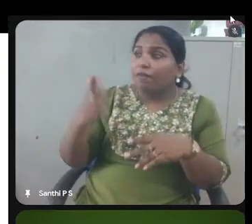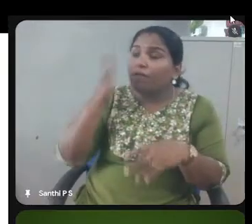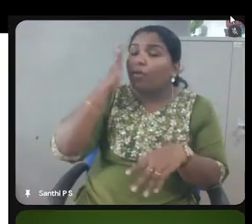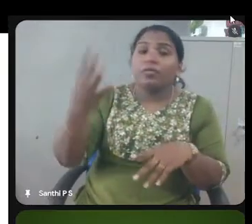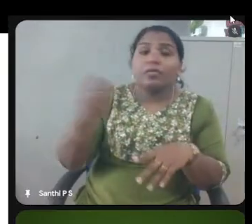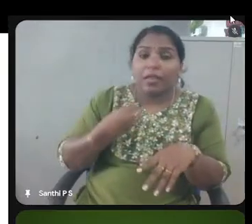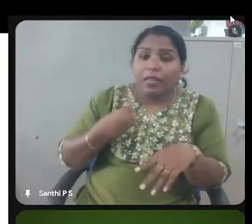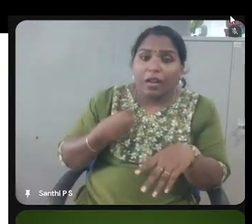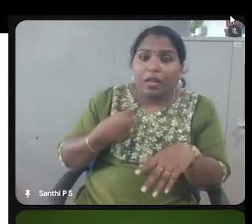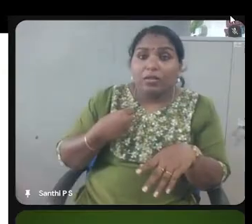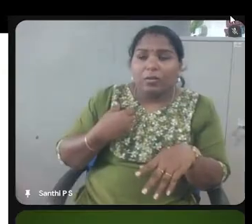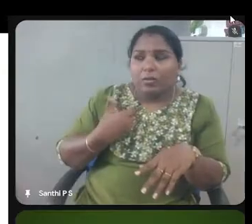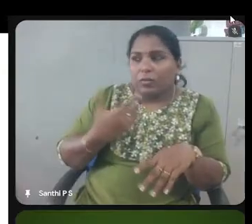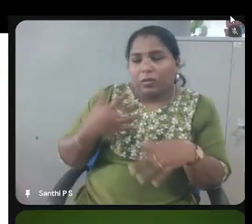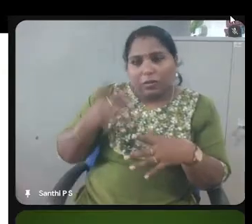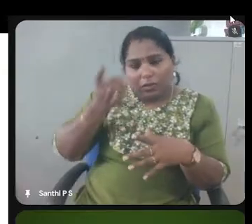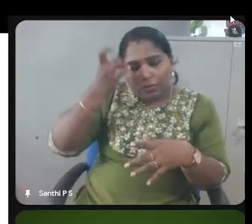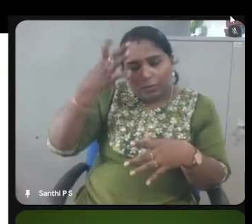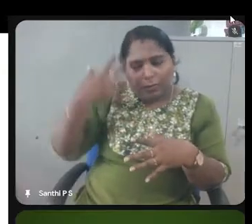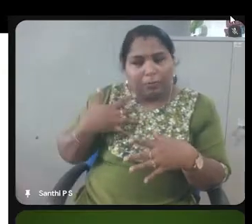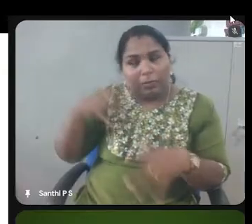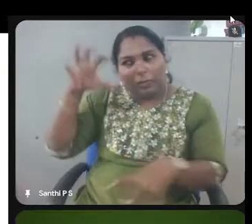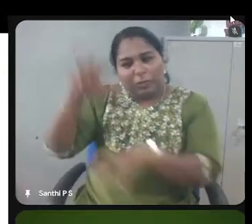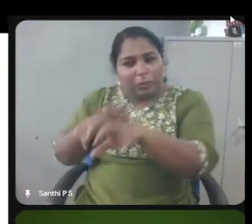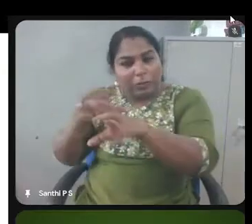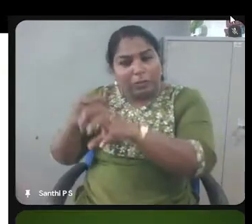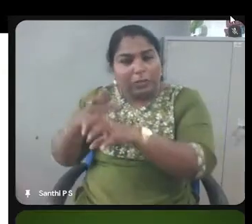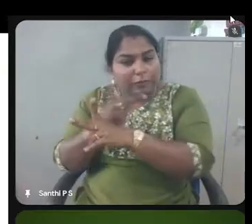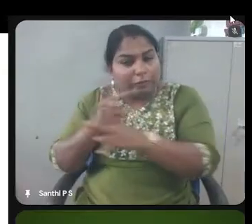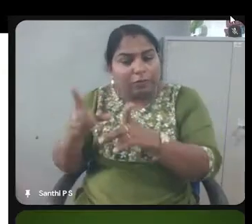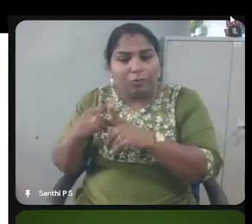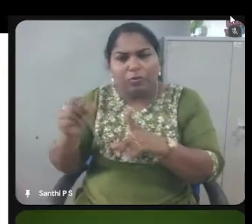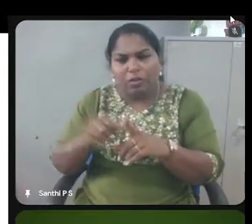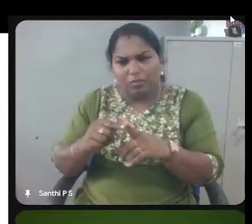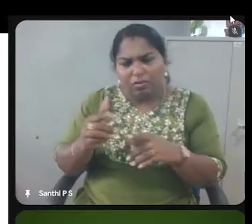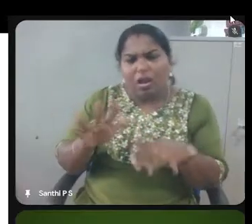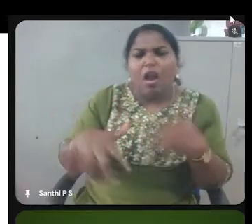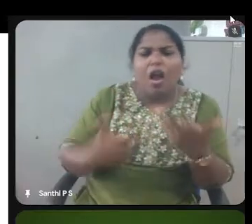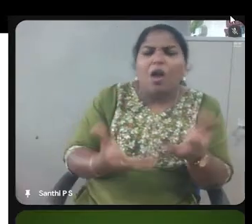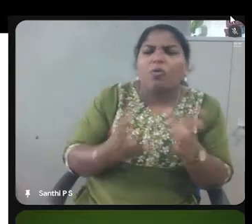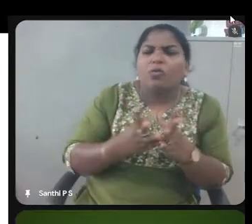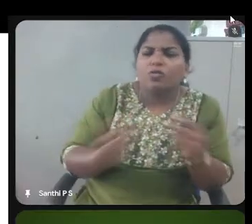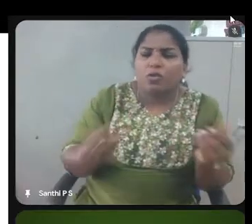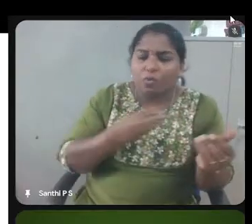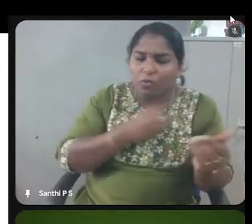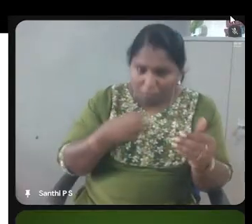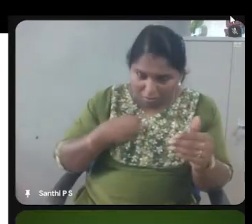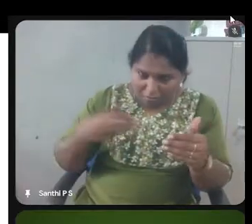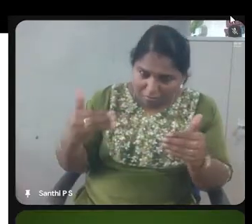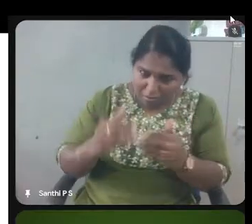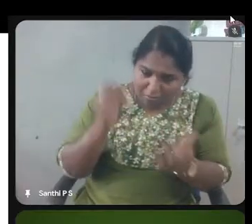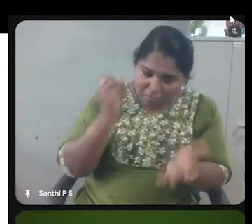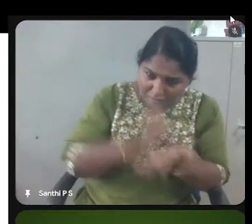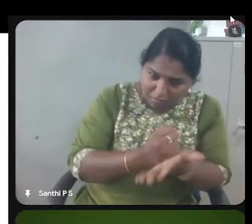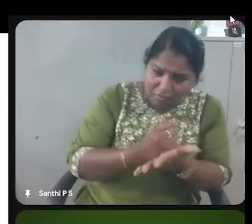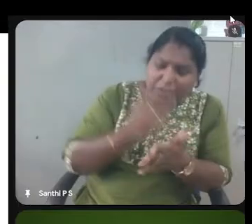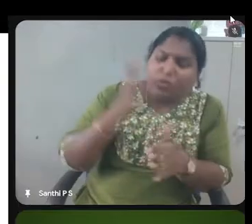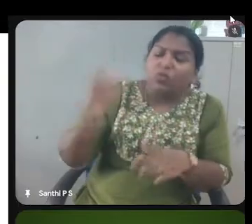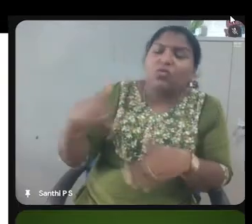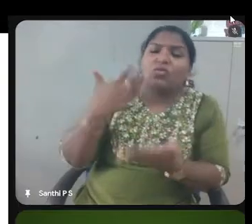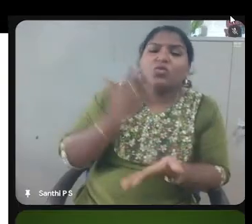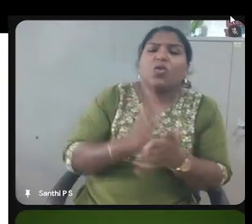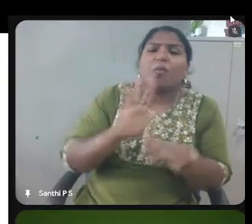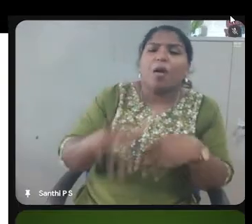വരുമ്പോൾ നമ്മളത് ട്രീറ്റ്മെന്റ് എന്നൊരു ലെവലിൽ എങ്ങനെയാണത് ഓവർകം ചെയ്യാൻ പറ്റുന്നത്? അപ്പൊ